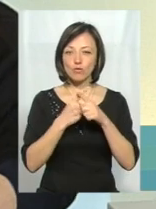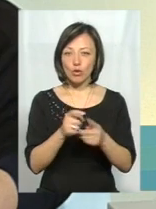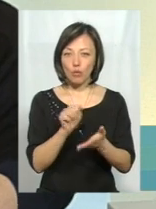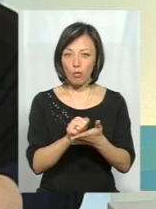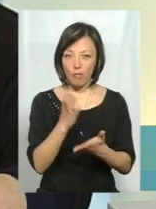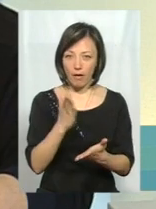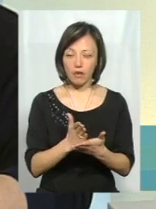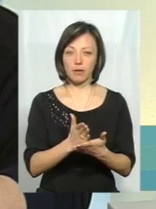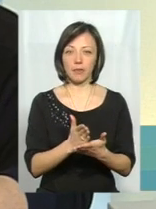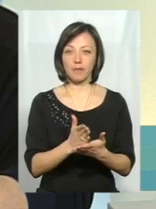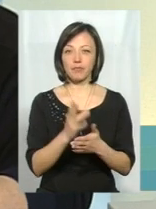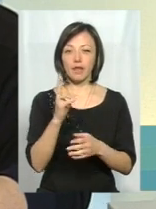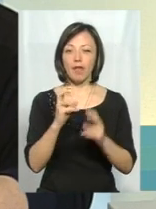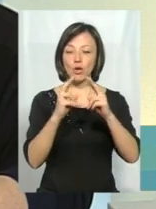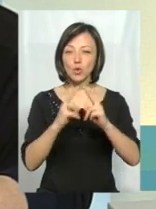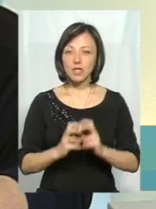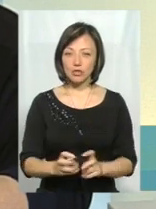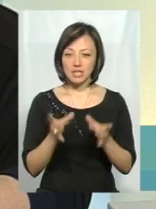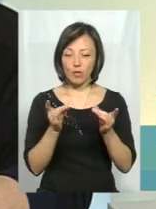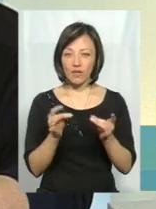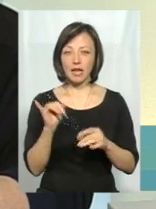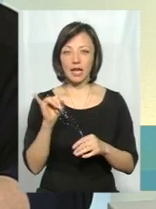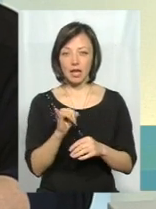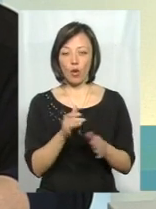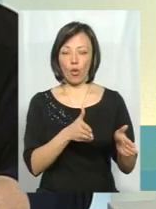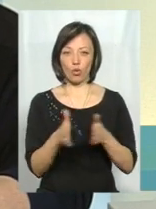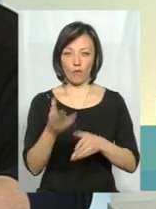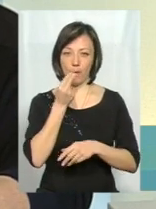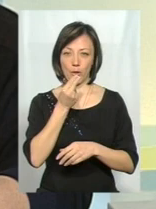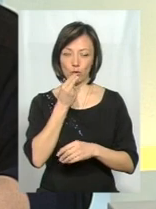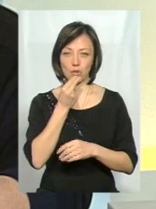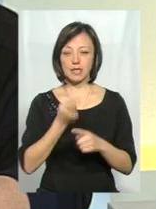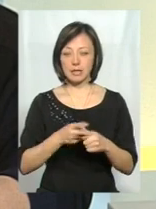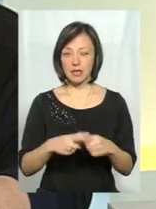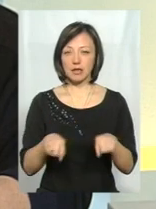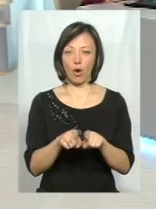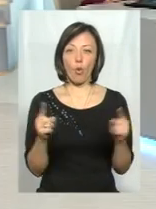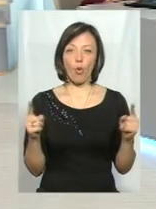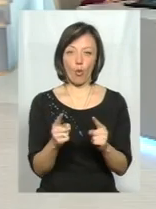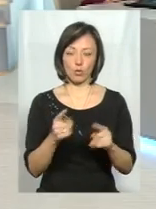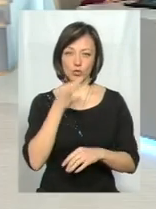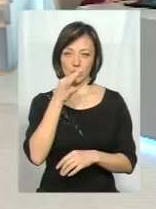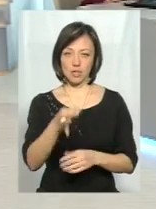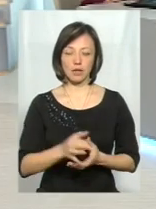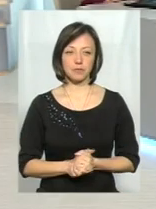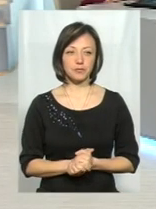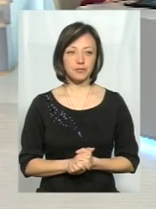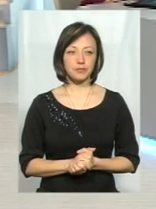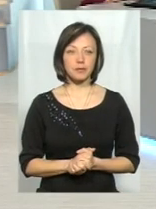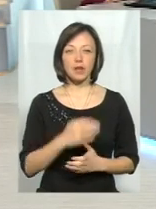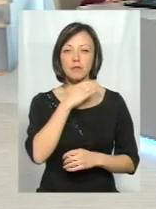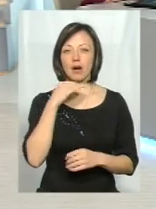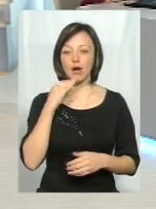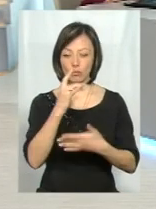відповідними документами, на дослідження сировини і, відповідно, готової продукції. Ну, це так коротко, що я можу сказати. Тут досить